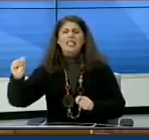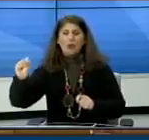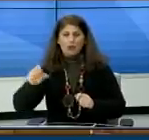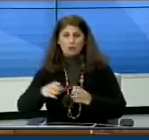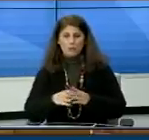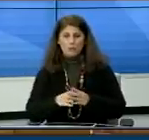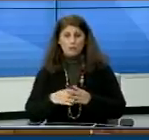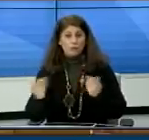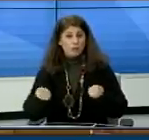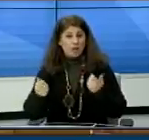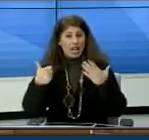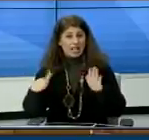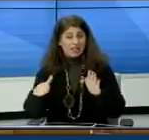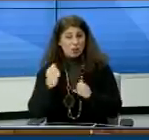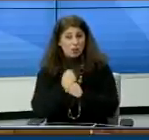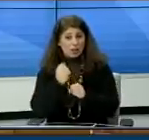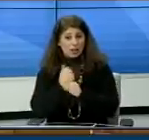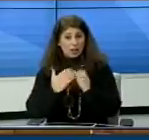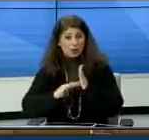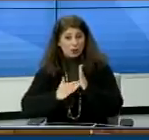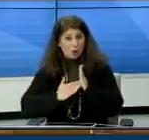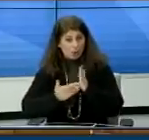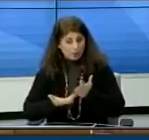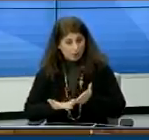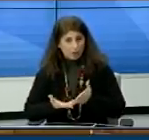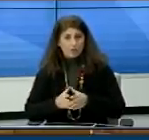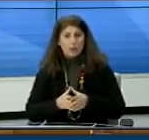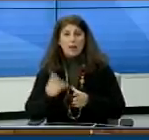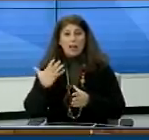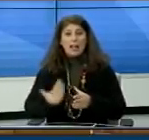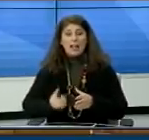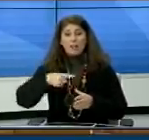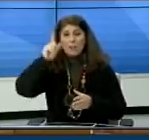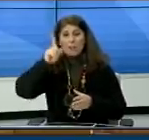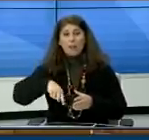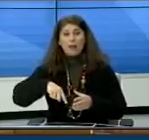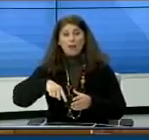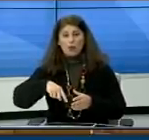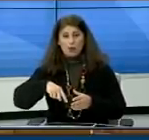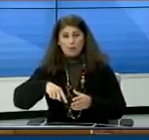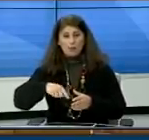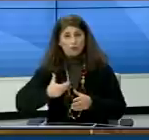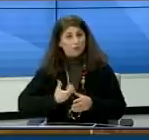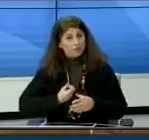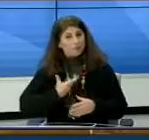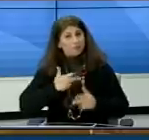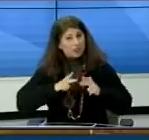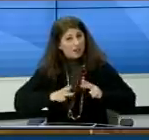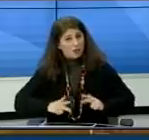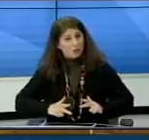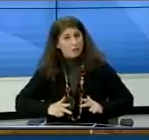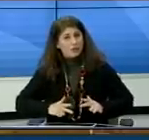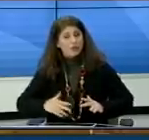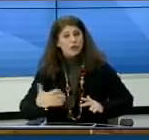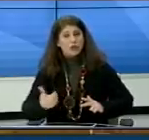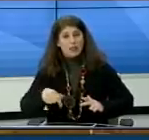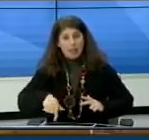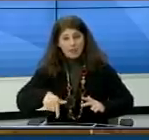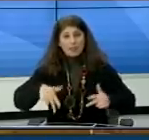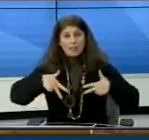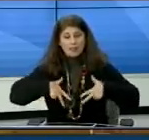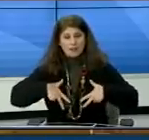και 600 εργαζόμενοι έχουν μεροκάματο και εκφράζουν την ικανοποίησή τους για το γεγονός ότι